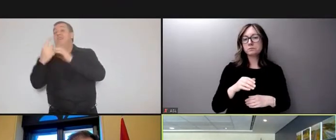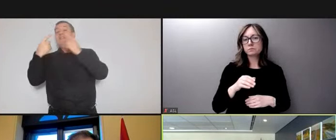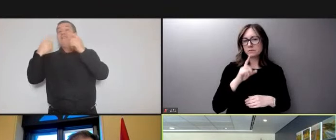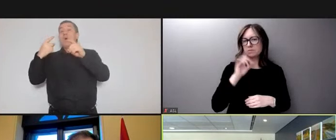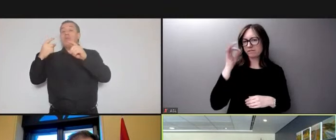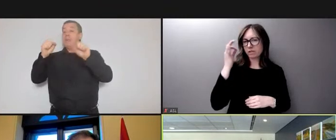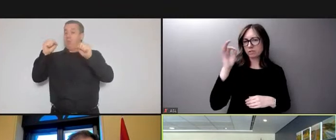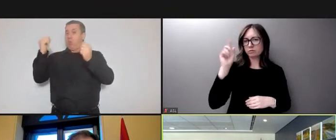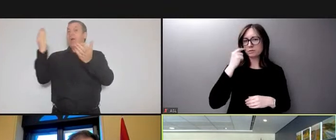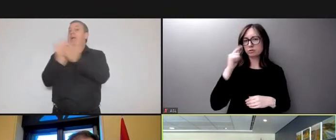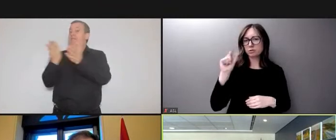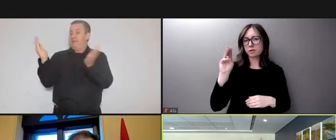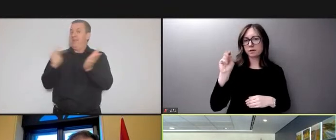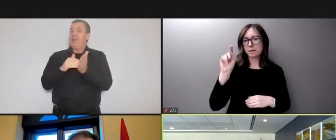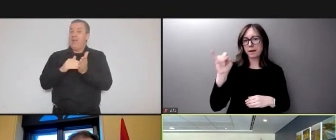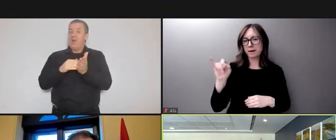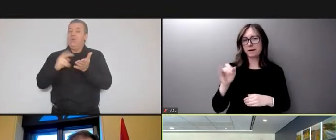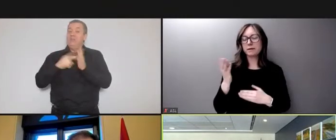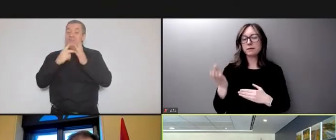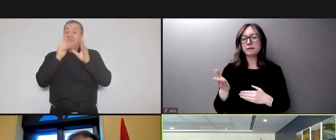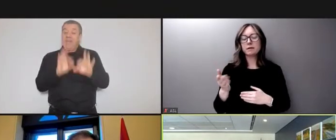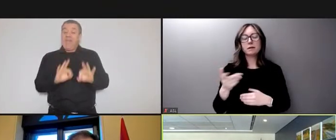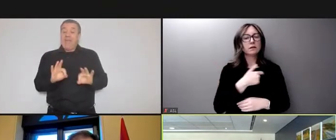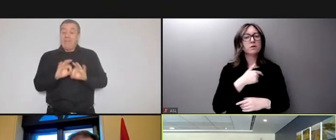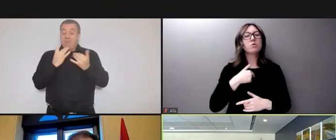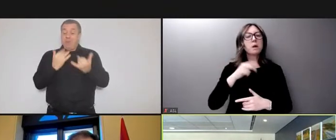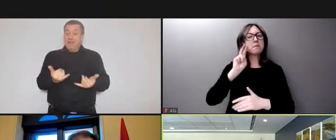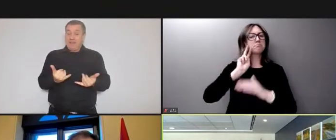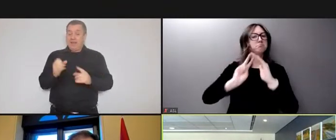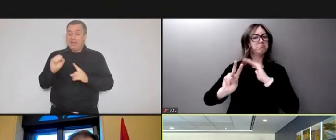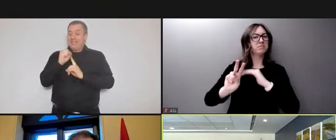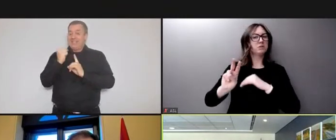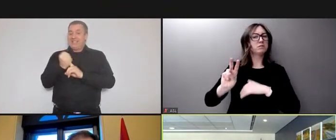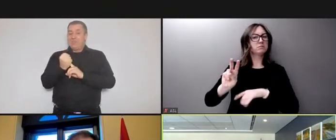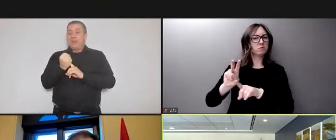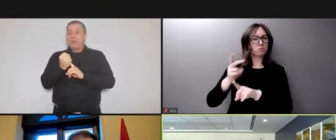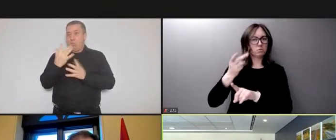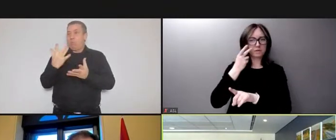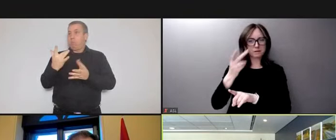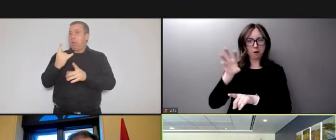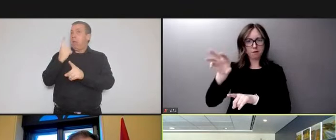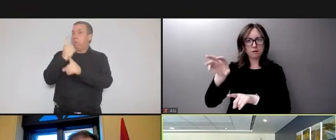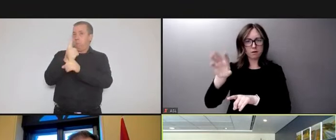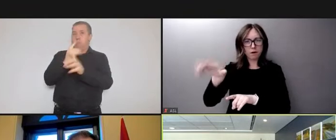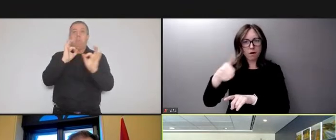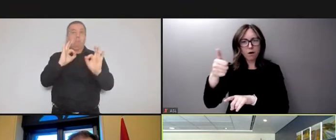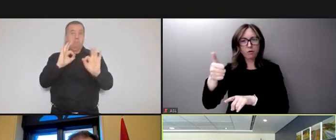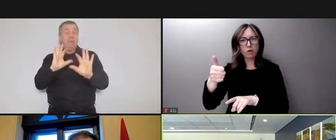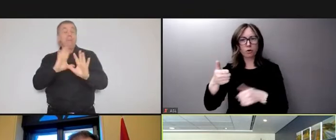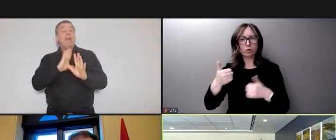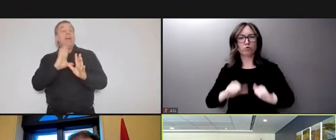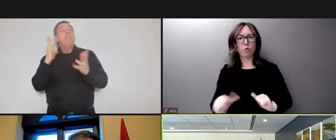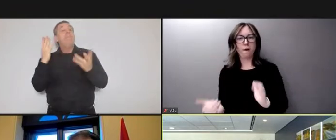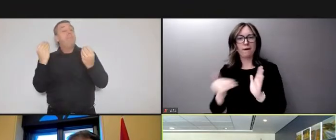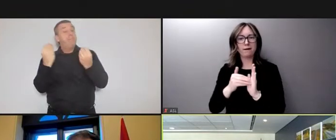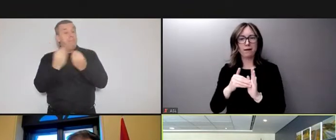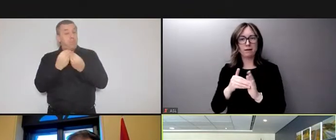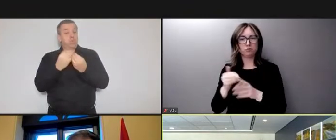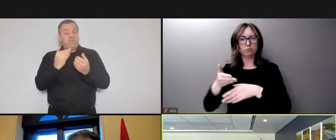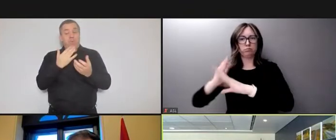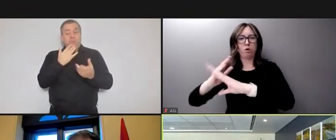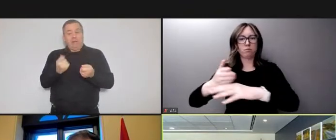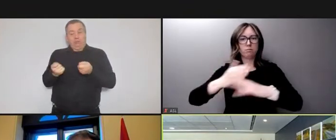produire. Et donc, c'est très important pour l'instant, c'est une situation très fluide. Il y a beaucoup, beaucoup de coordination